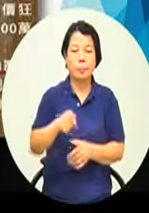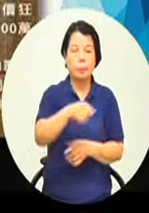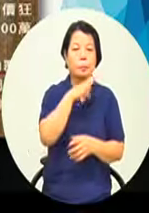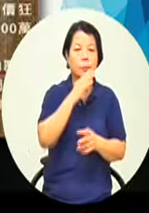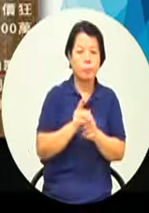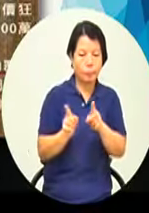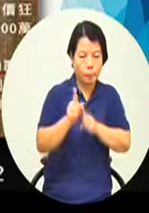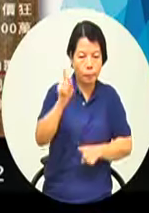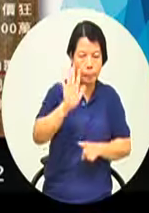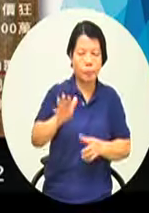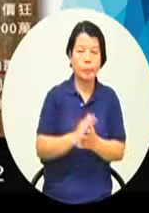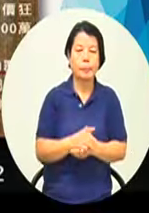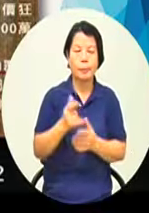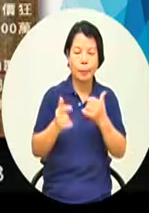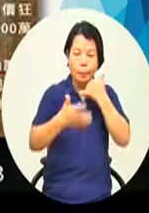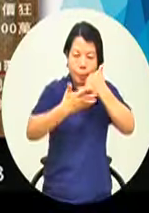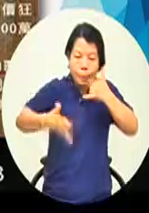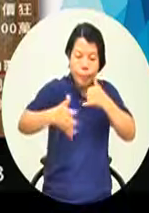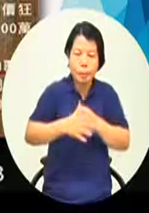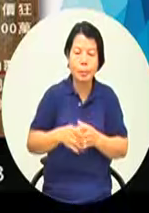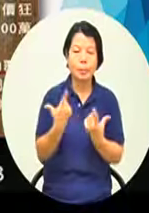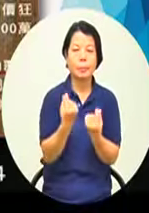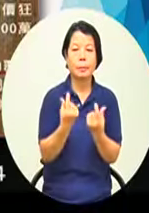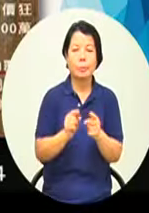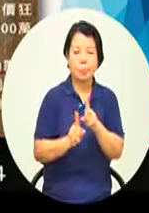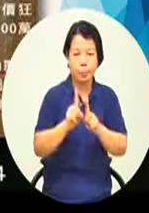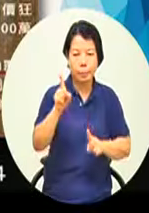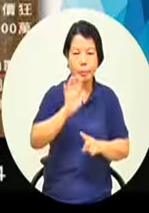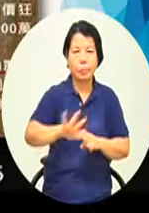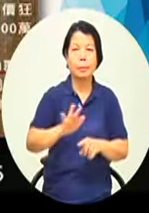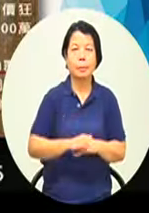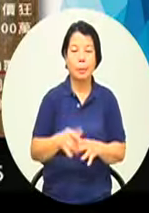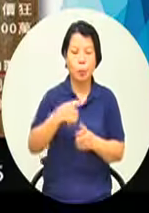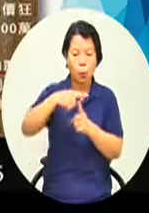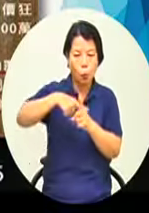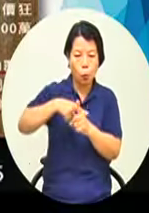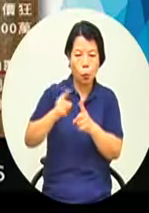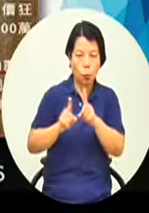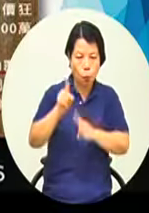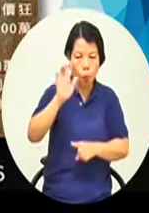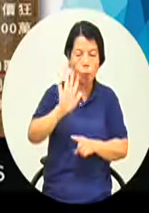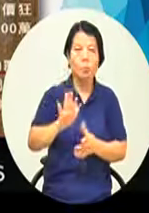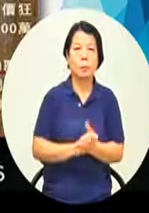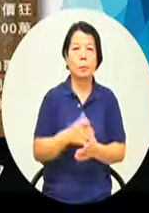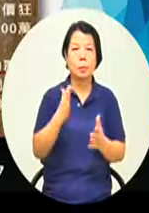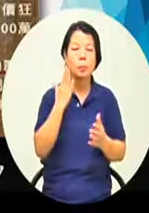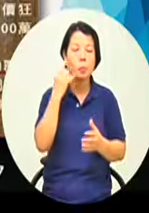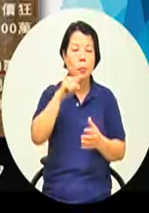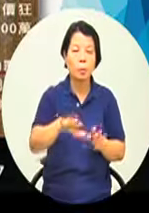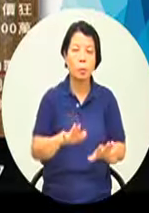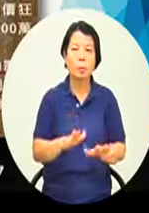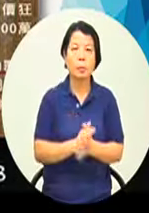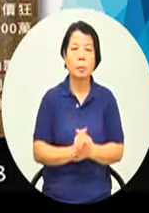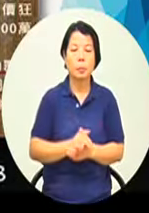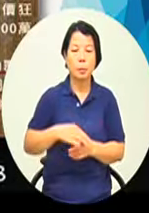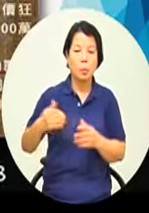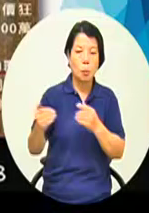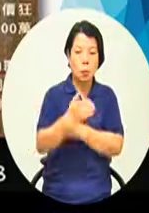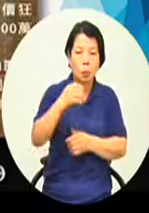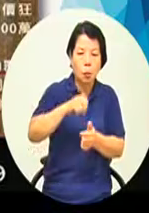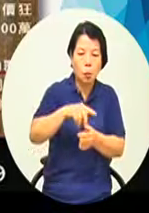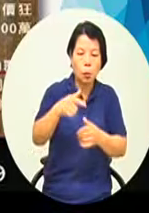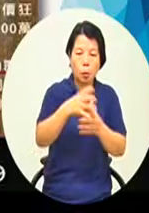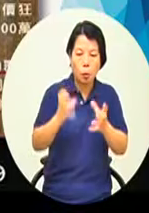差的，跟我们海水的温度是有落差的。所以当温度有落差，如果今天养殖业者没有一些预警的设